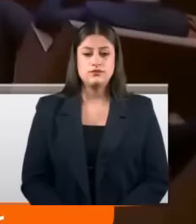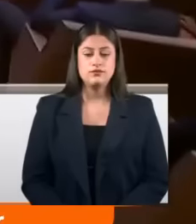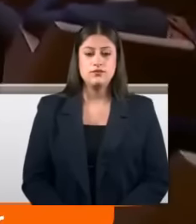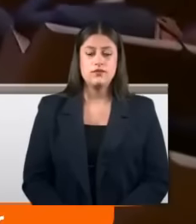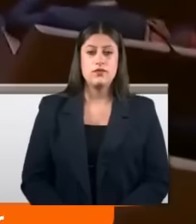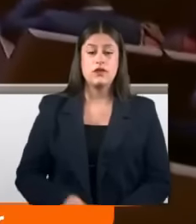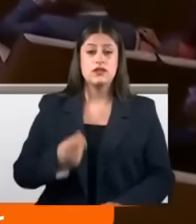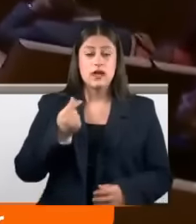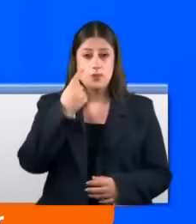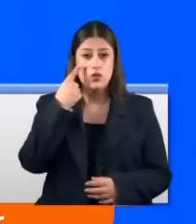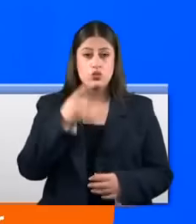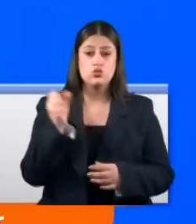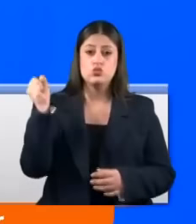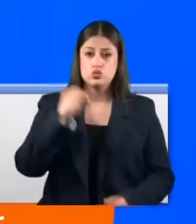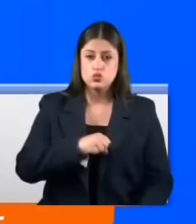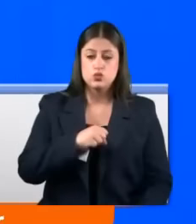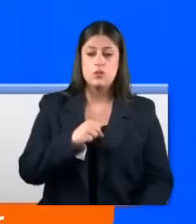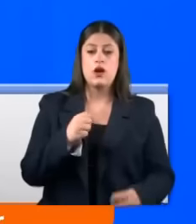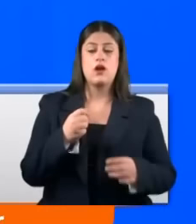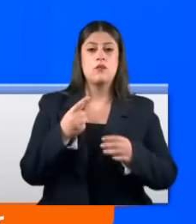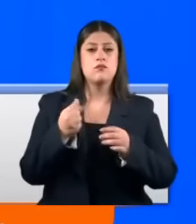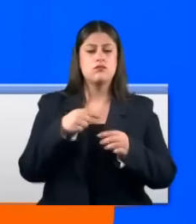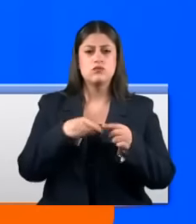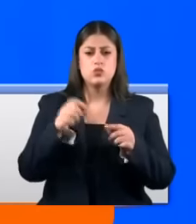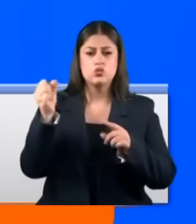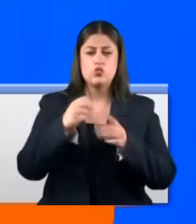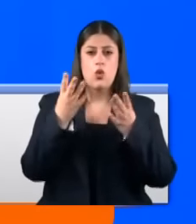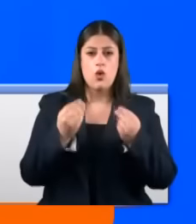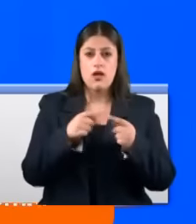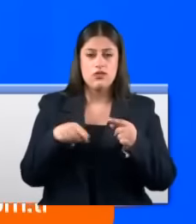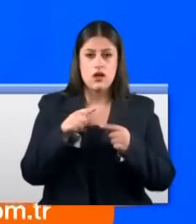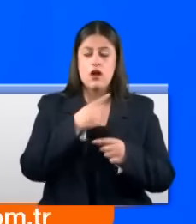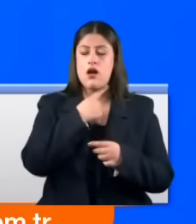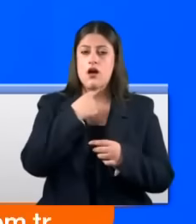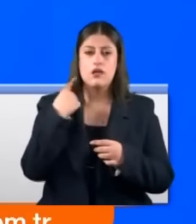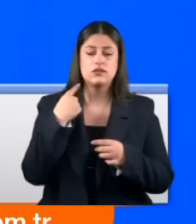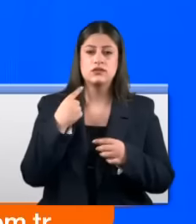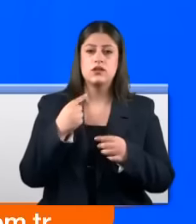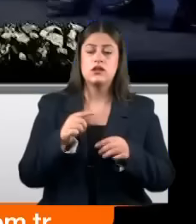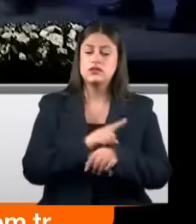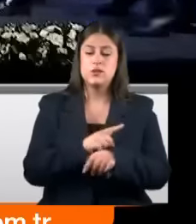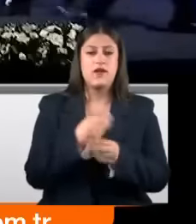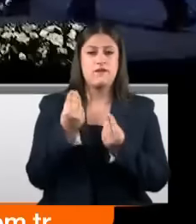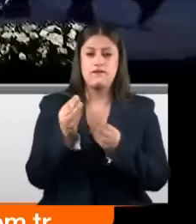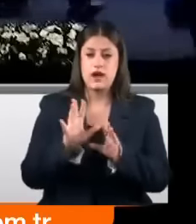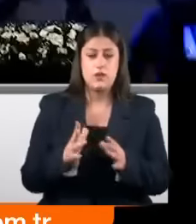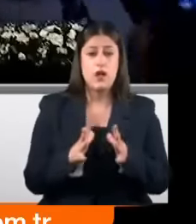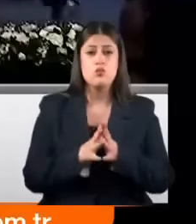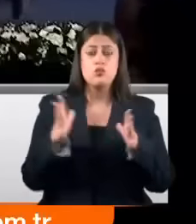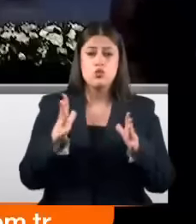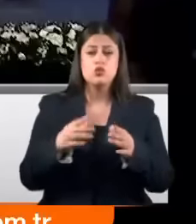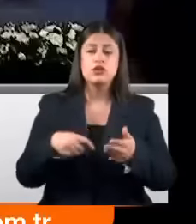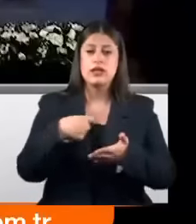Sermaye düşmanlığı, yatırım karşıtlığı yapanlara da asla fırsat vermeyiz. En büyük yatırım